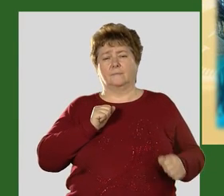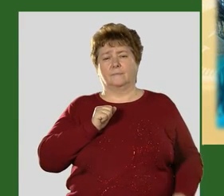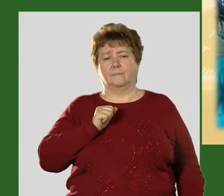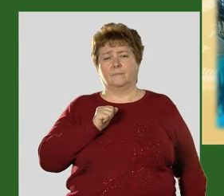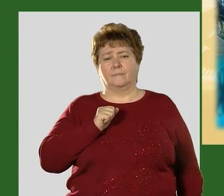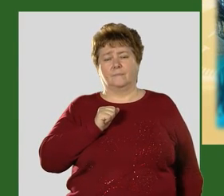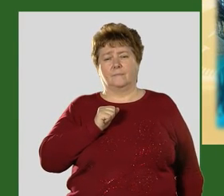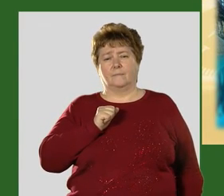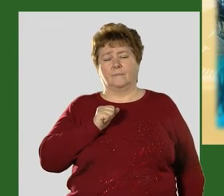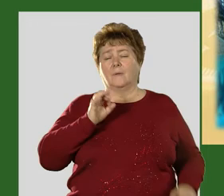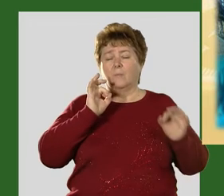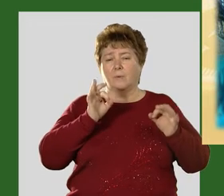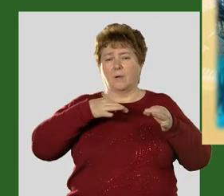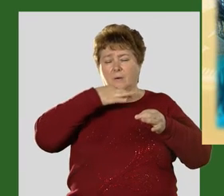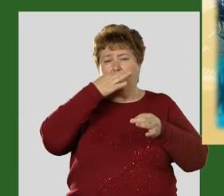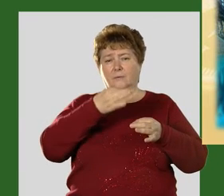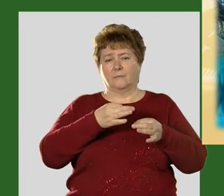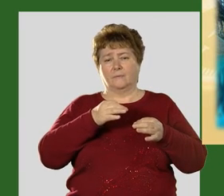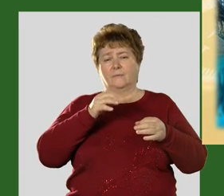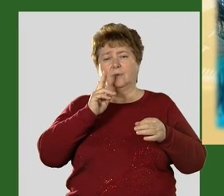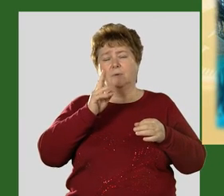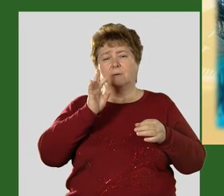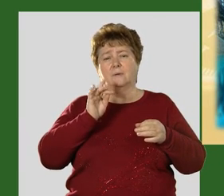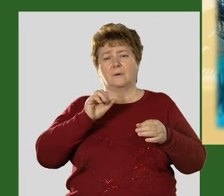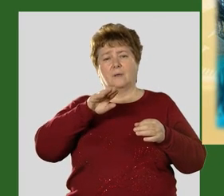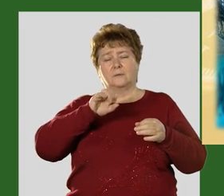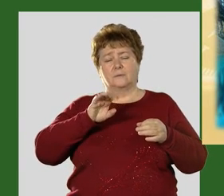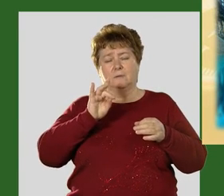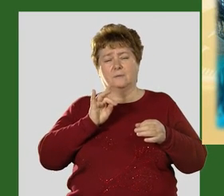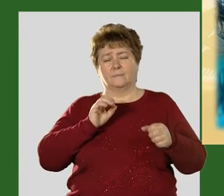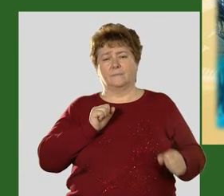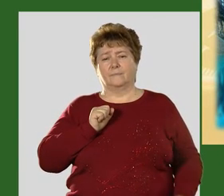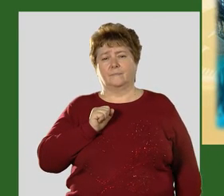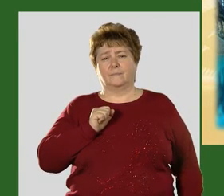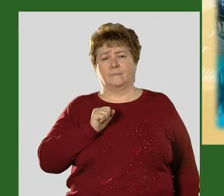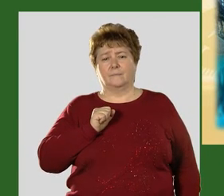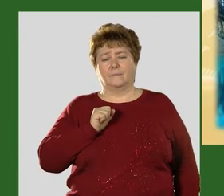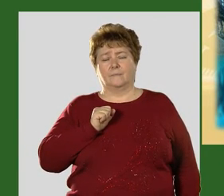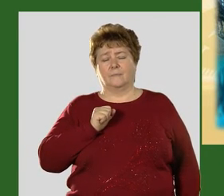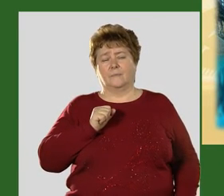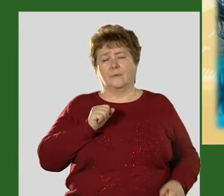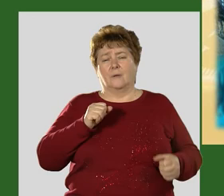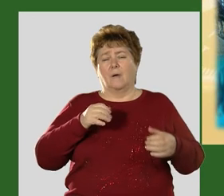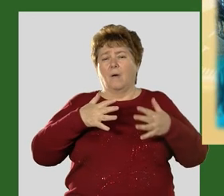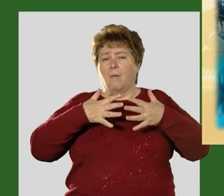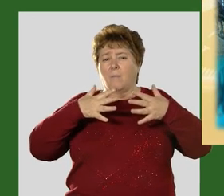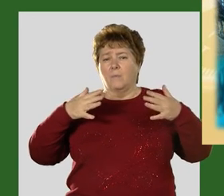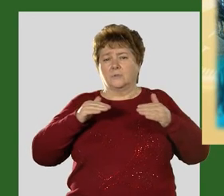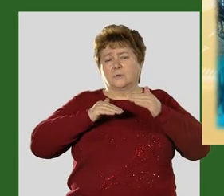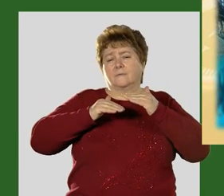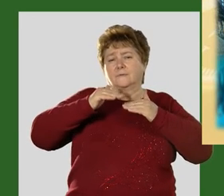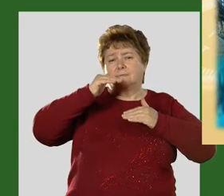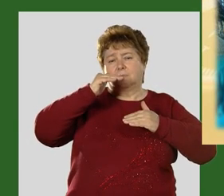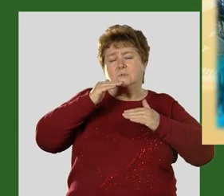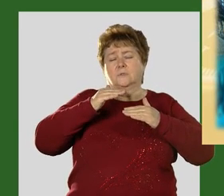Правильный ответ – кратер. Значительная